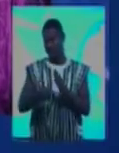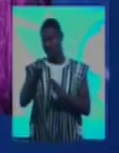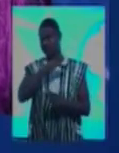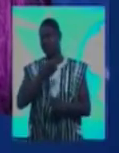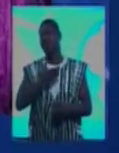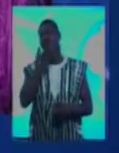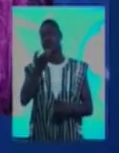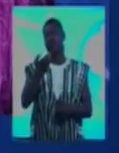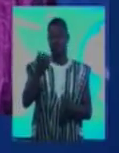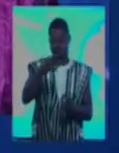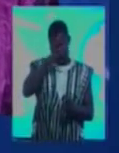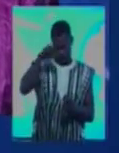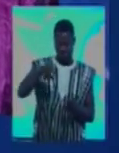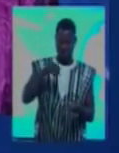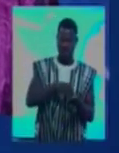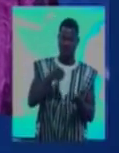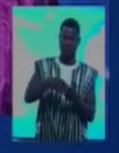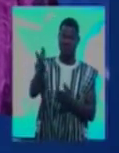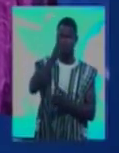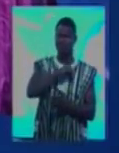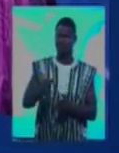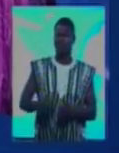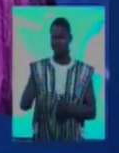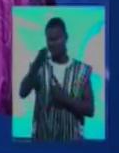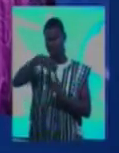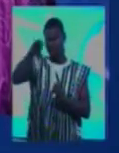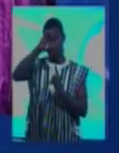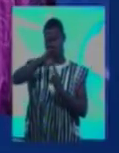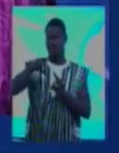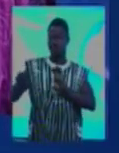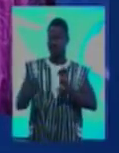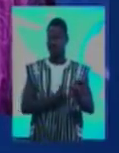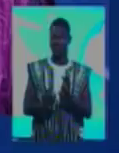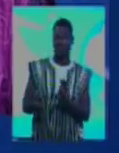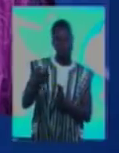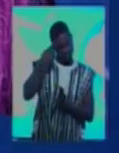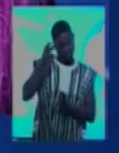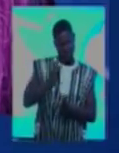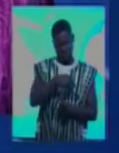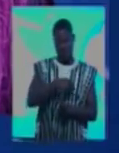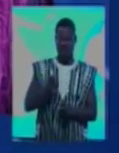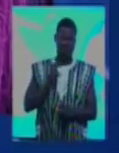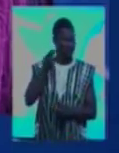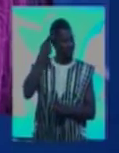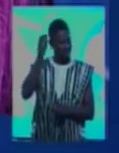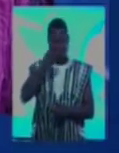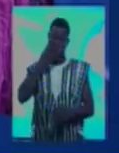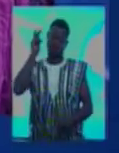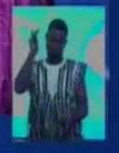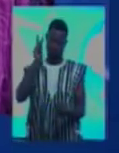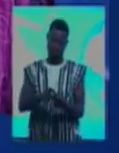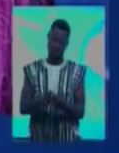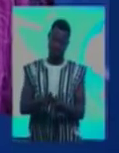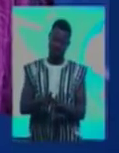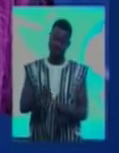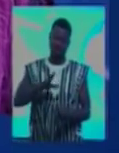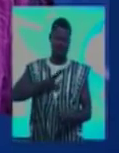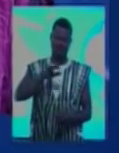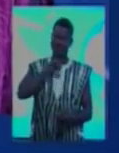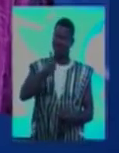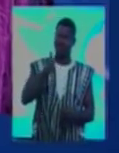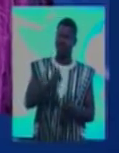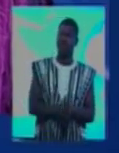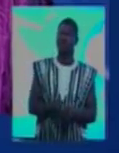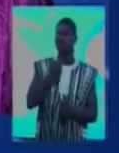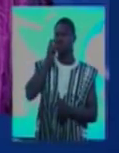que souvent, les conditions qui nous ont faites et qu'on a pendant longtemps, parce que ça nous convenait et qui ne nous conviennent pas, il faut